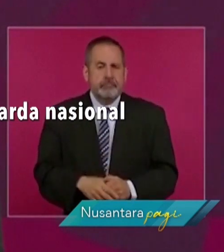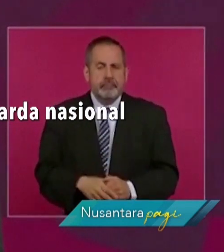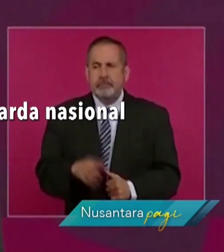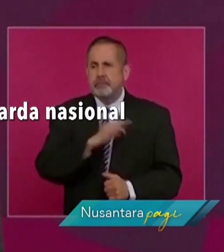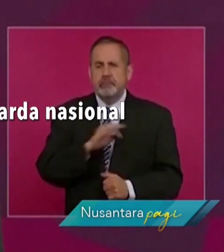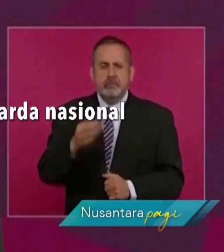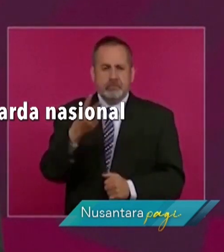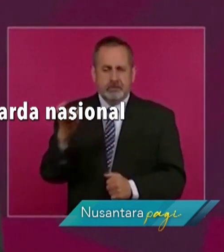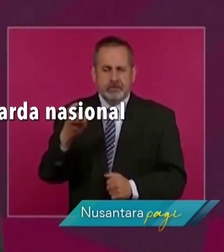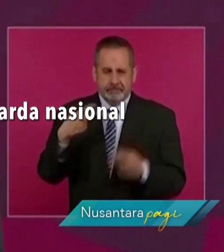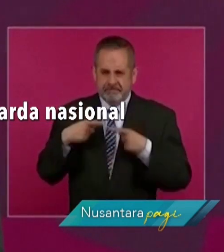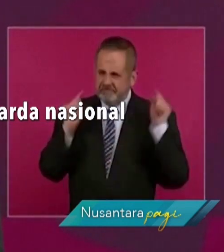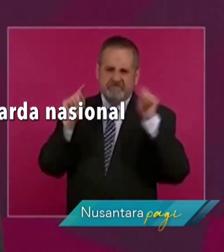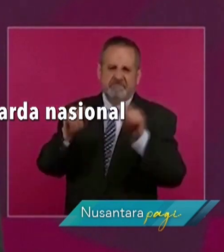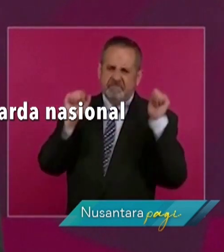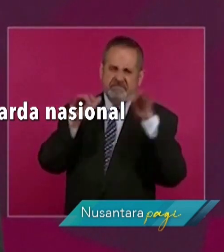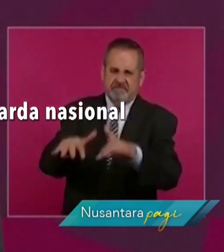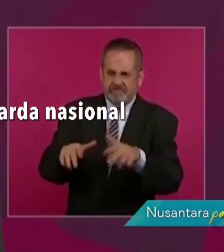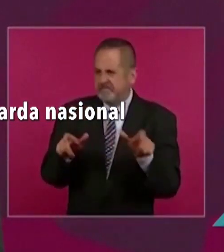nacional 300